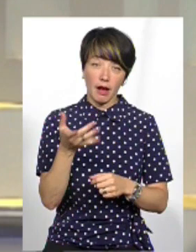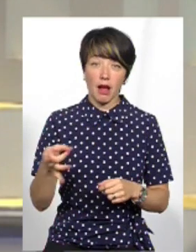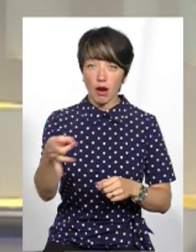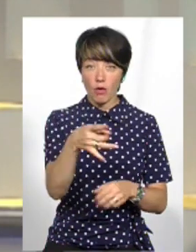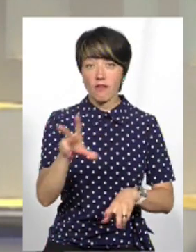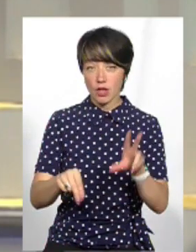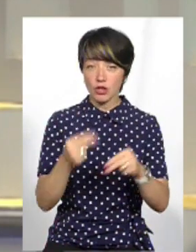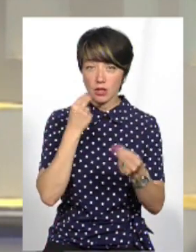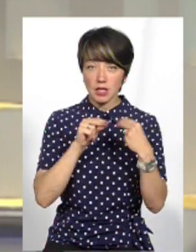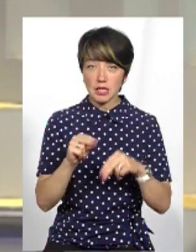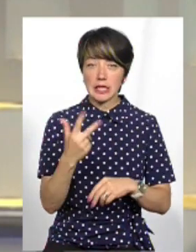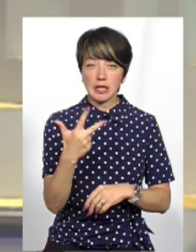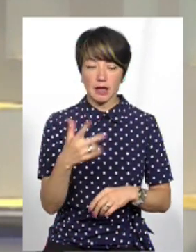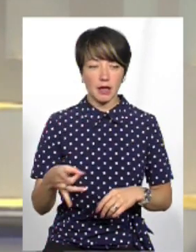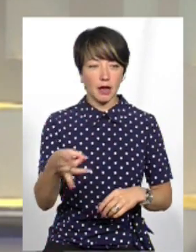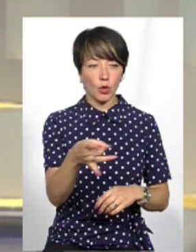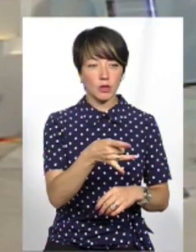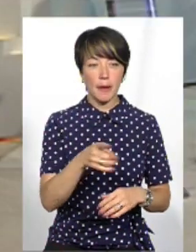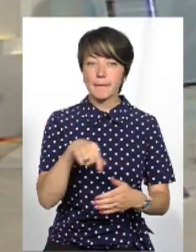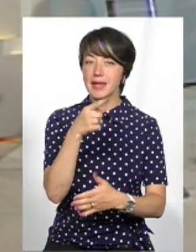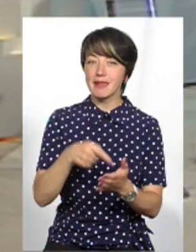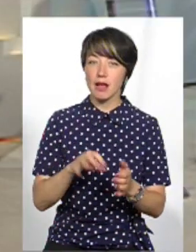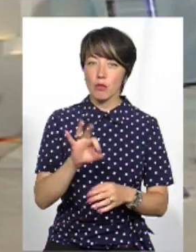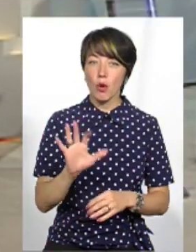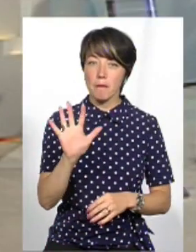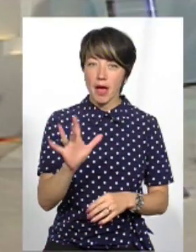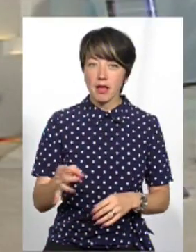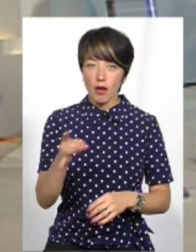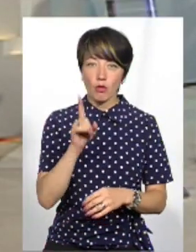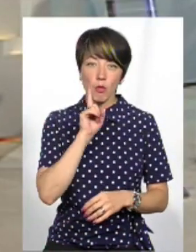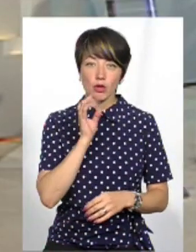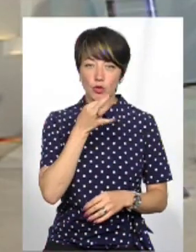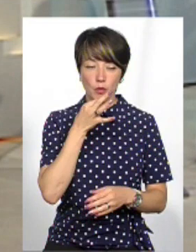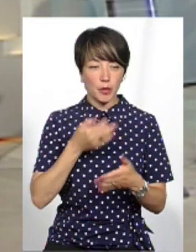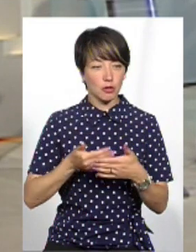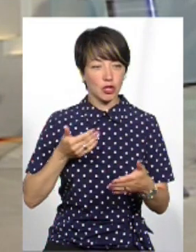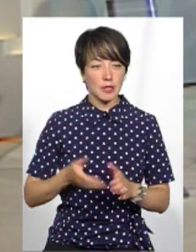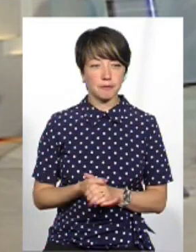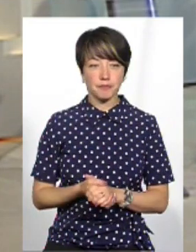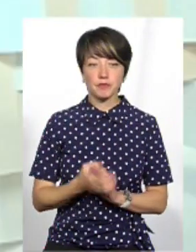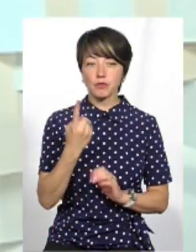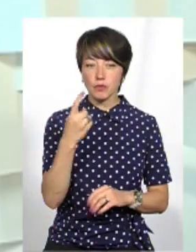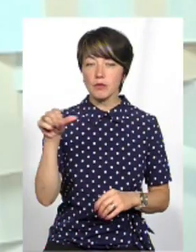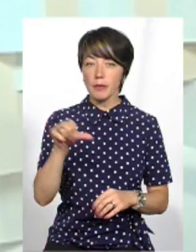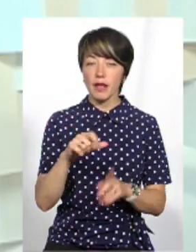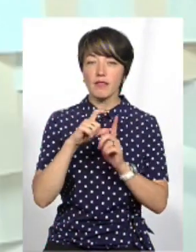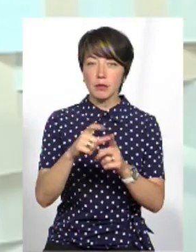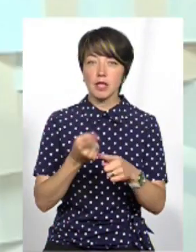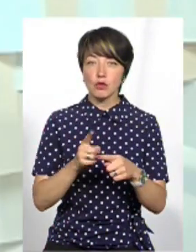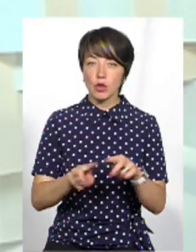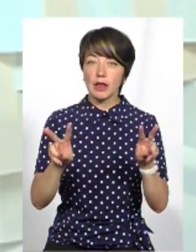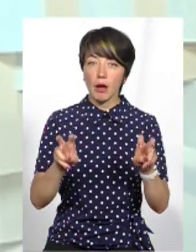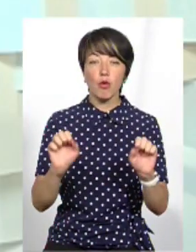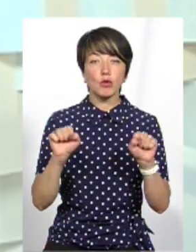районів. Я вважаю, що оптимальним саме буде 3 райони. Питання про 5 районів вже поки що є передчасне. Ще маєте хвилину для відповіді на цю